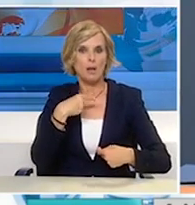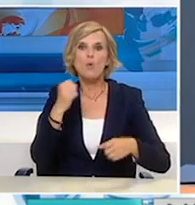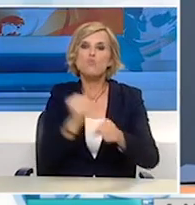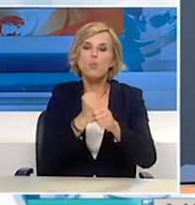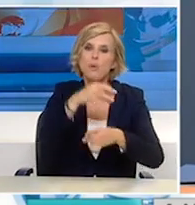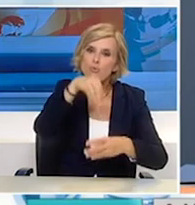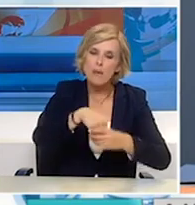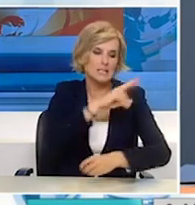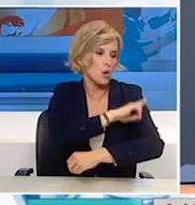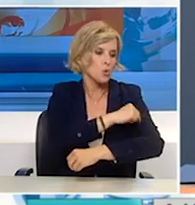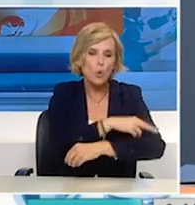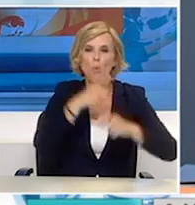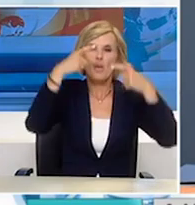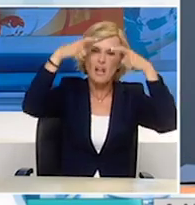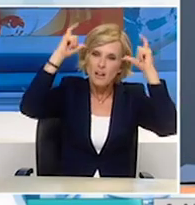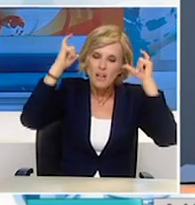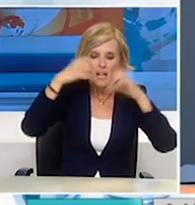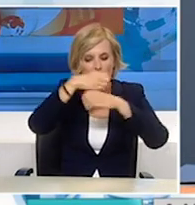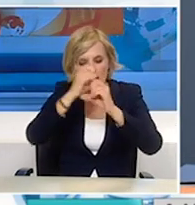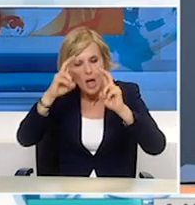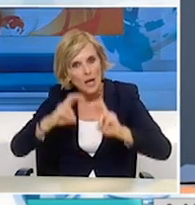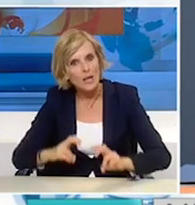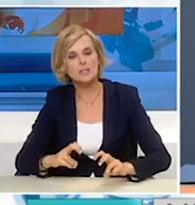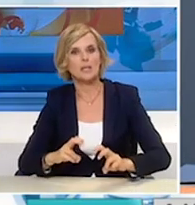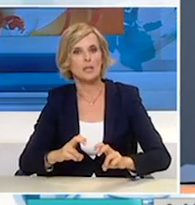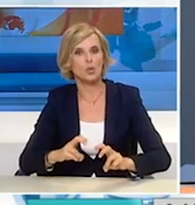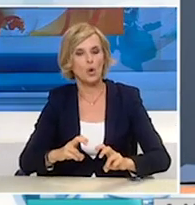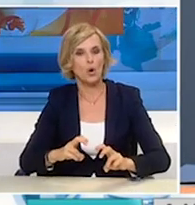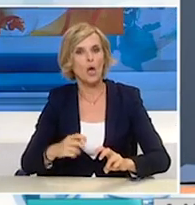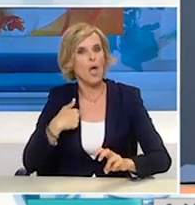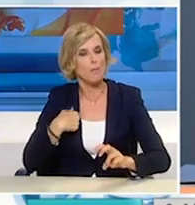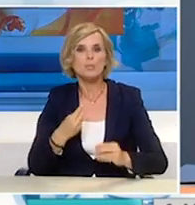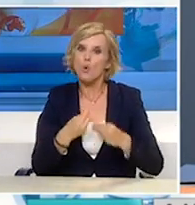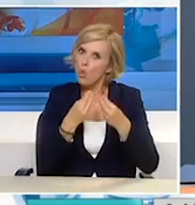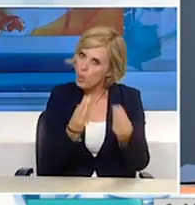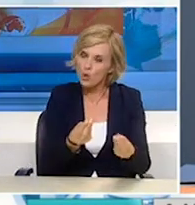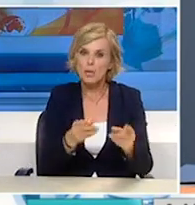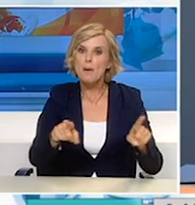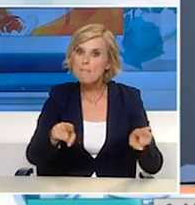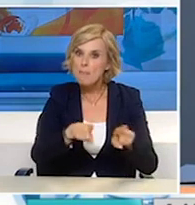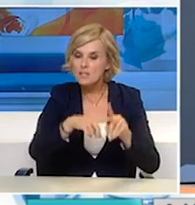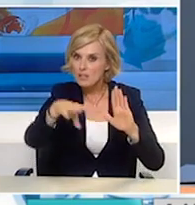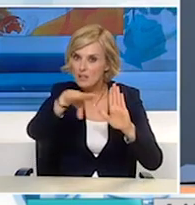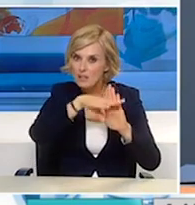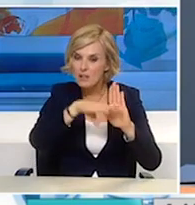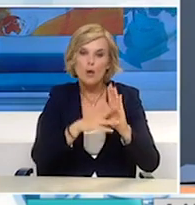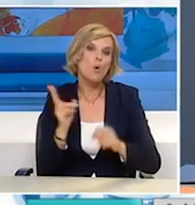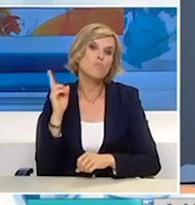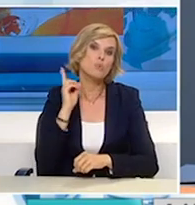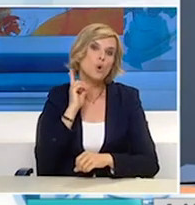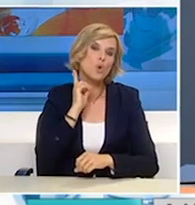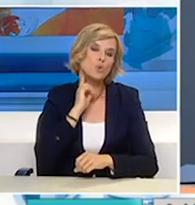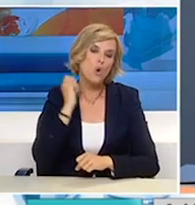και σε ευπαθείς ομάδες οι οποίες είχαν εκτεθεί στον ιό, και δόθηκε πάντα σε επίπεδο